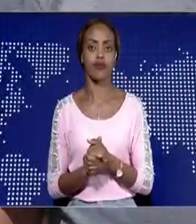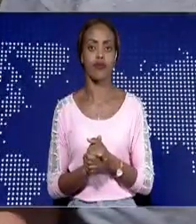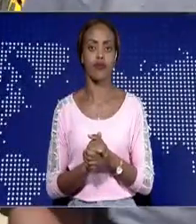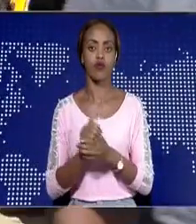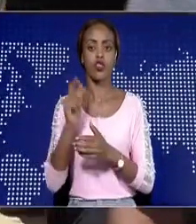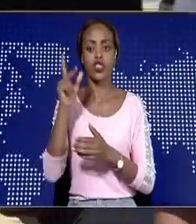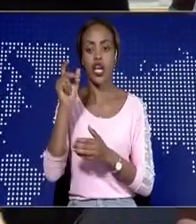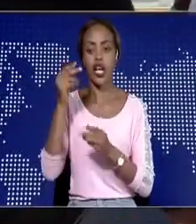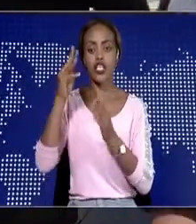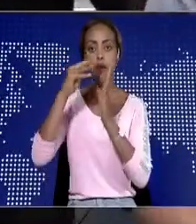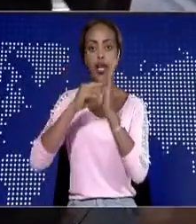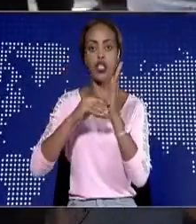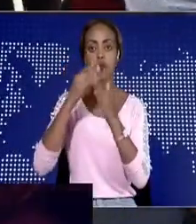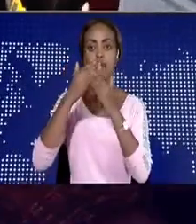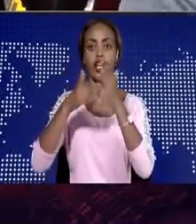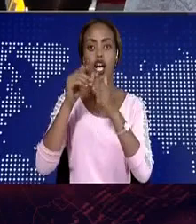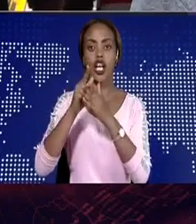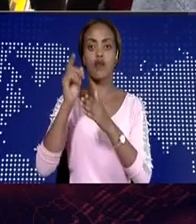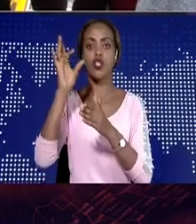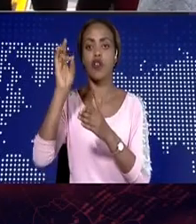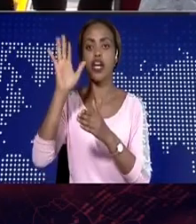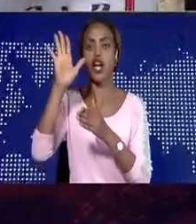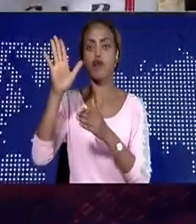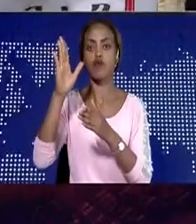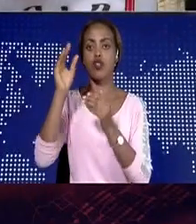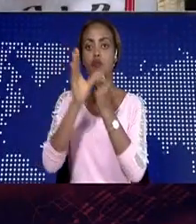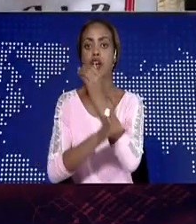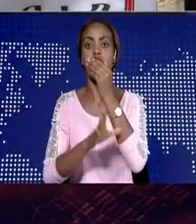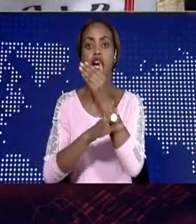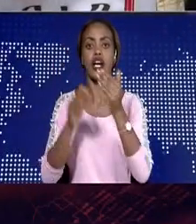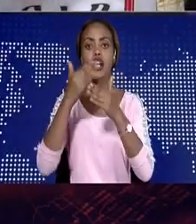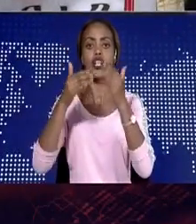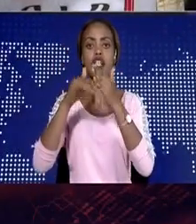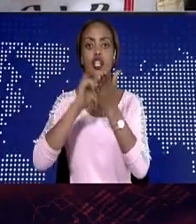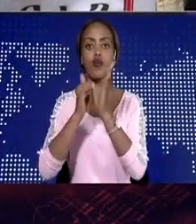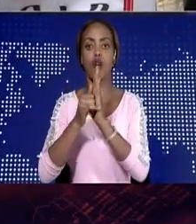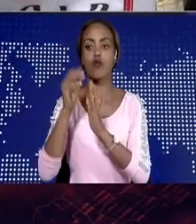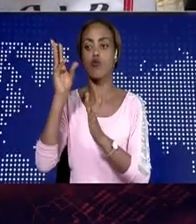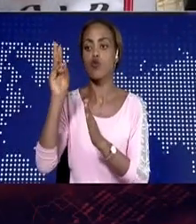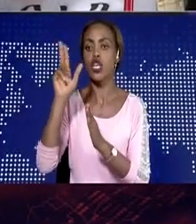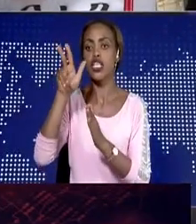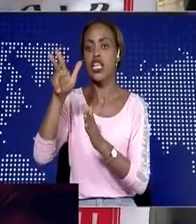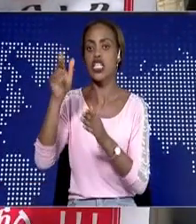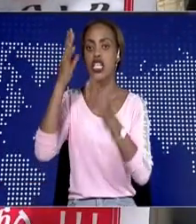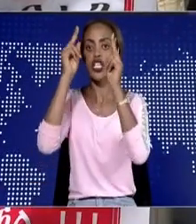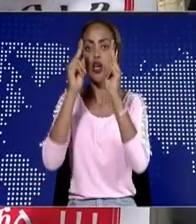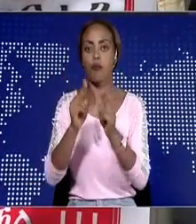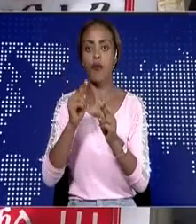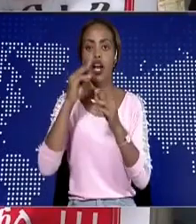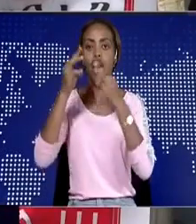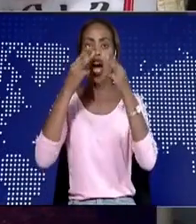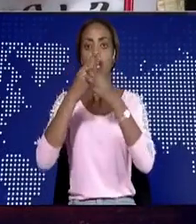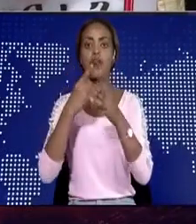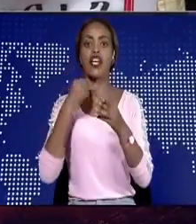سلاس هاميازيا ببرك عالم نمبلسها وعن حموشتان ببركي حاقر دما نمبلسو سان سلستان زخبر عالم لخا